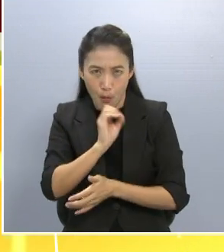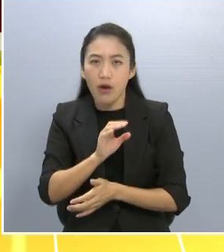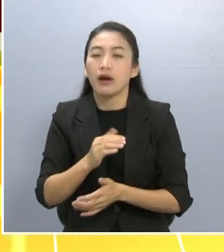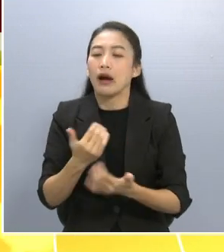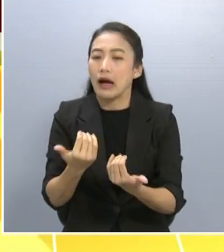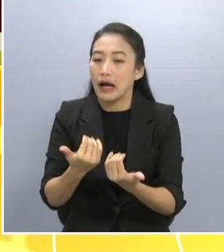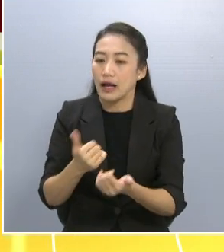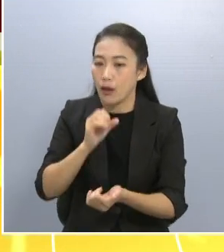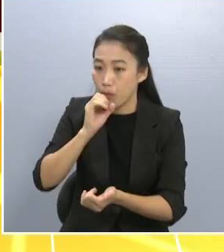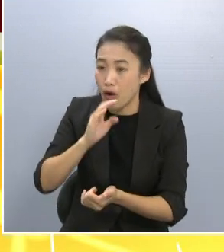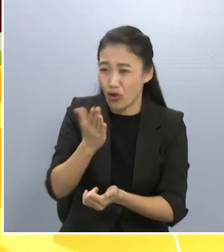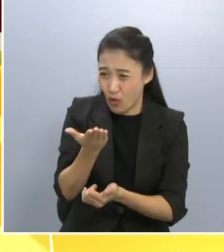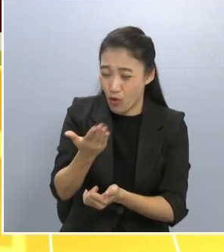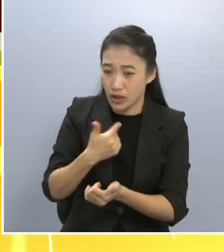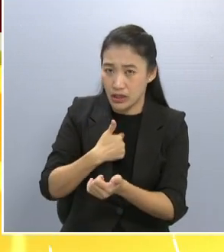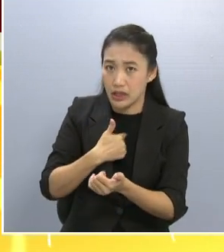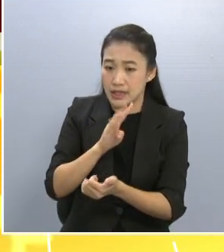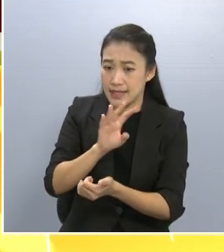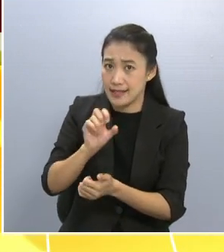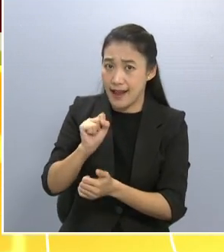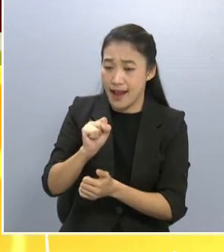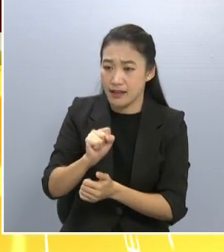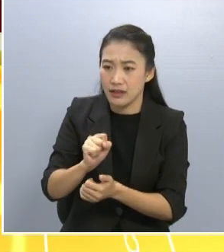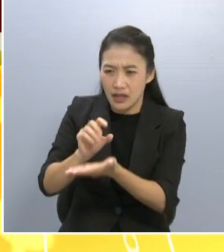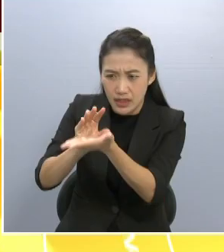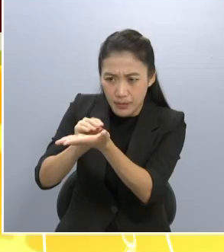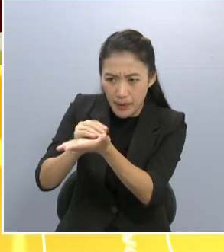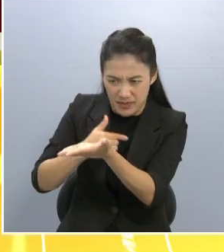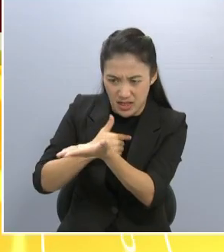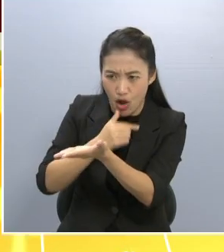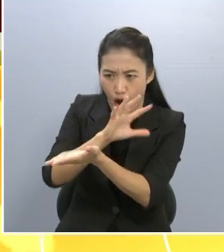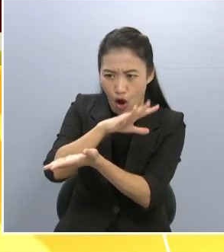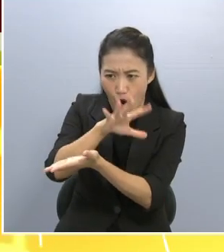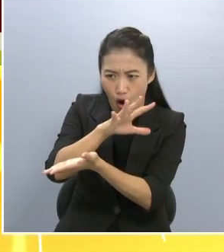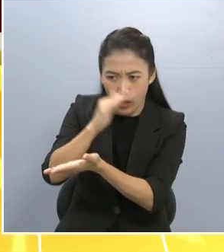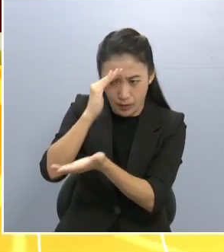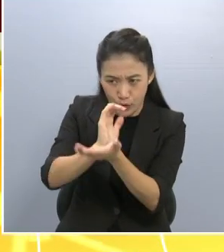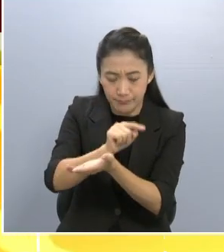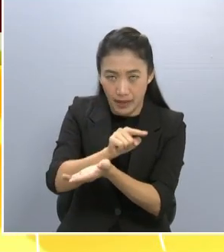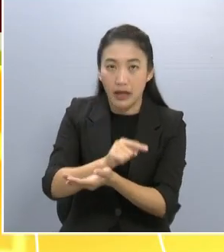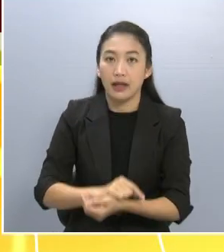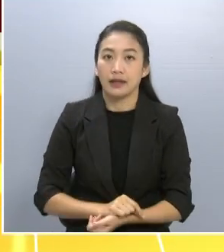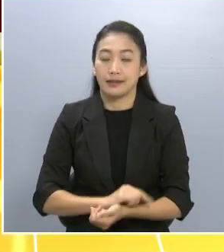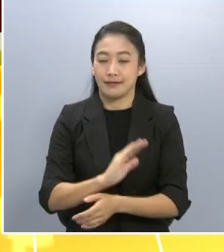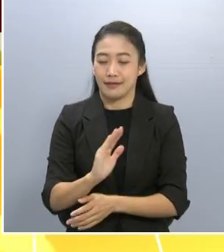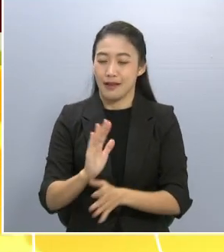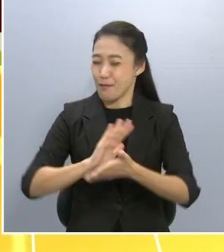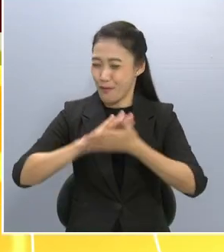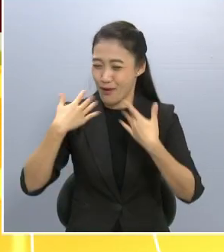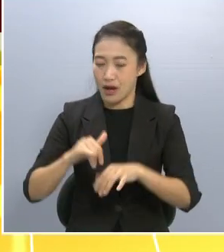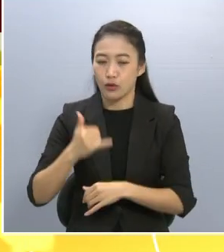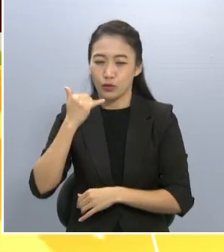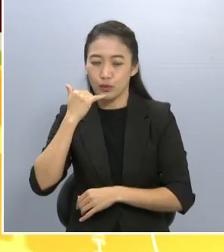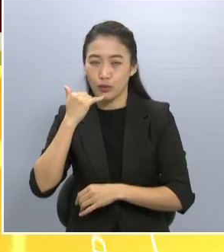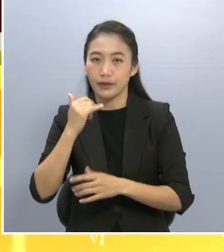วางแผนให้มณีรัตน์เอากระเป๋าใส่เงินไปมอบให้บุคคลตามที่ตกลงกันส่วนชุดจับกุมสังเกตการ